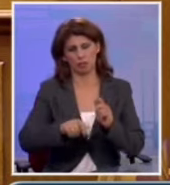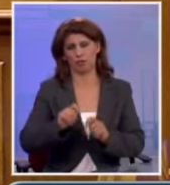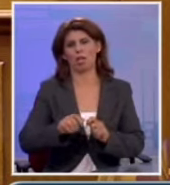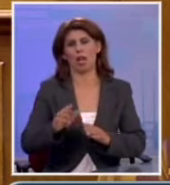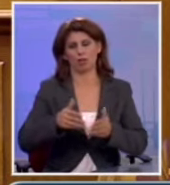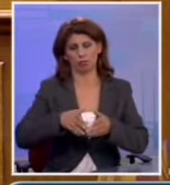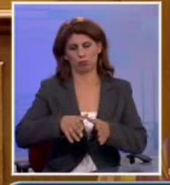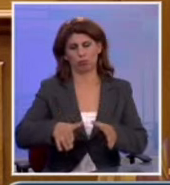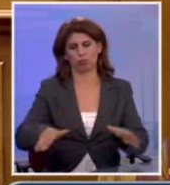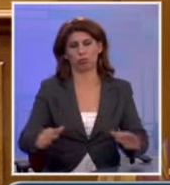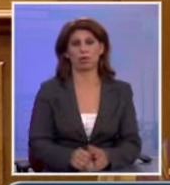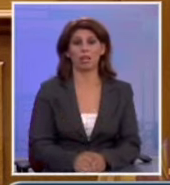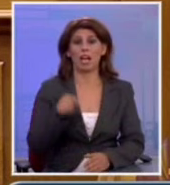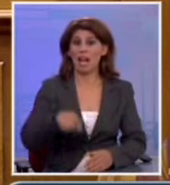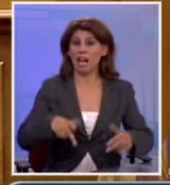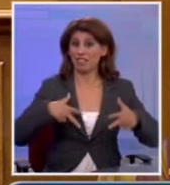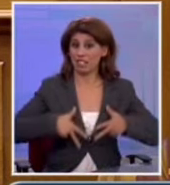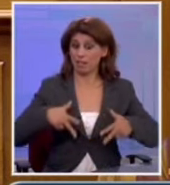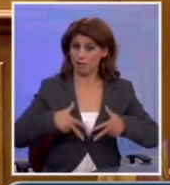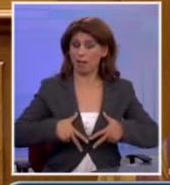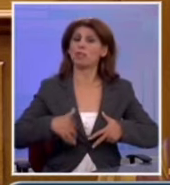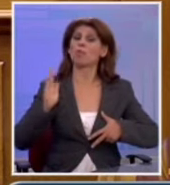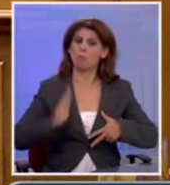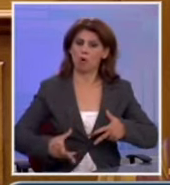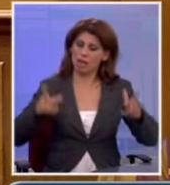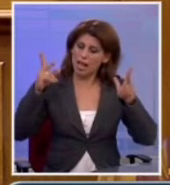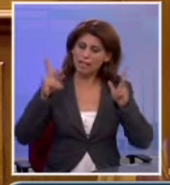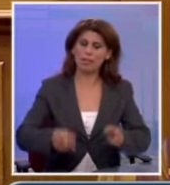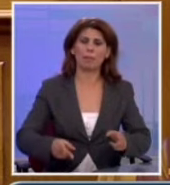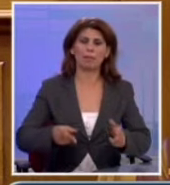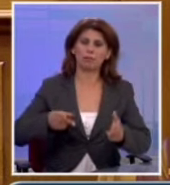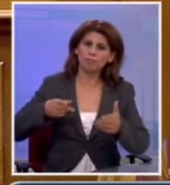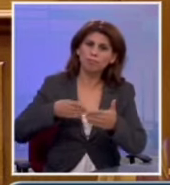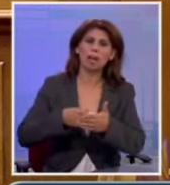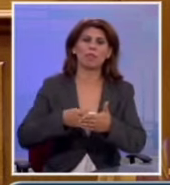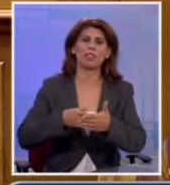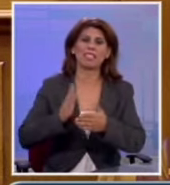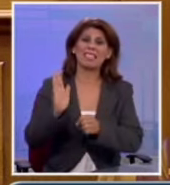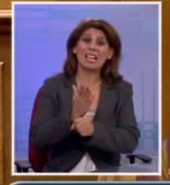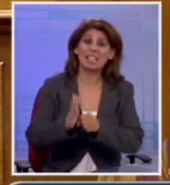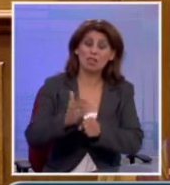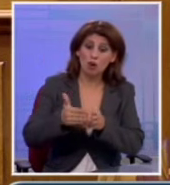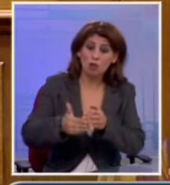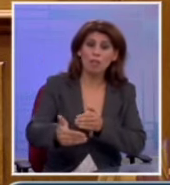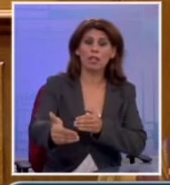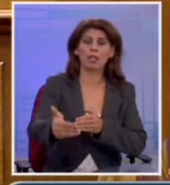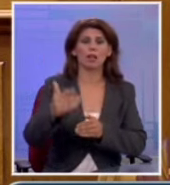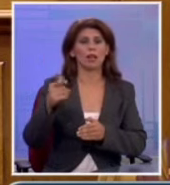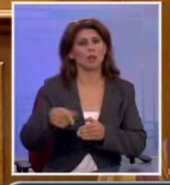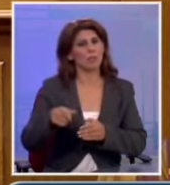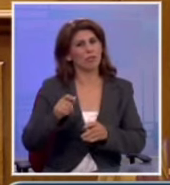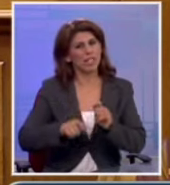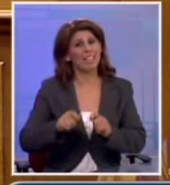είναι η κυβέρνηση που μπορεί να αποτρέψει την καταστροφή η οποία συνίσταται